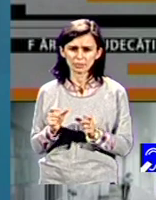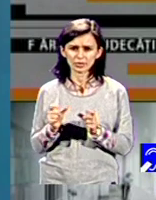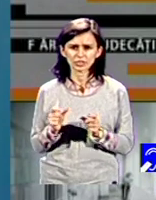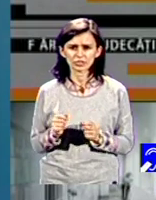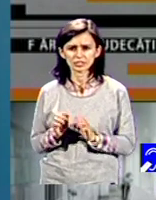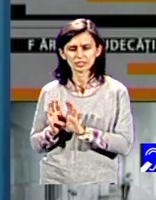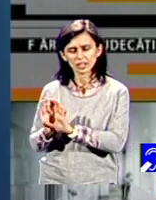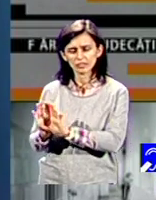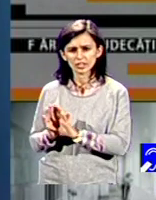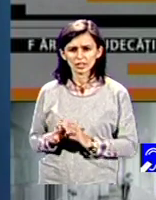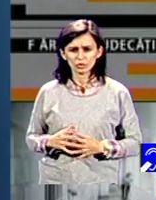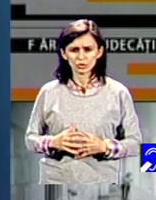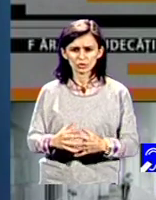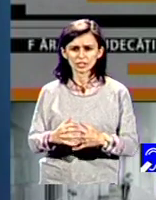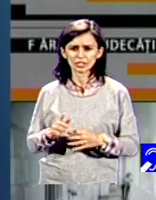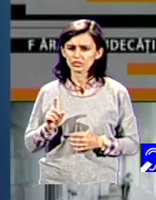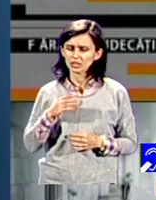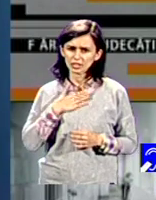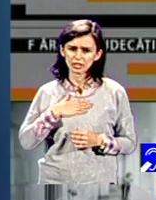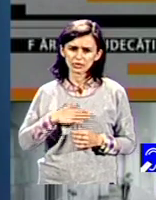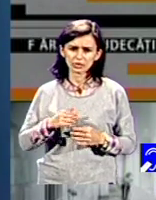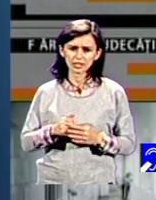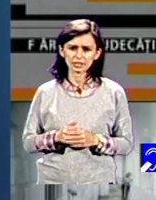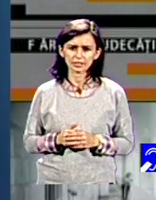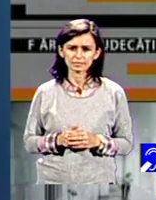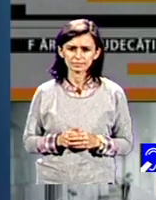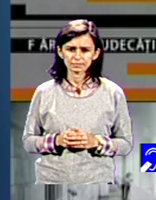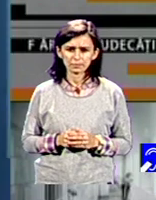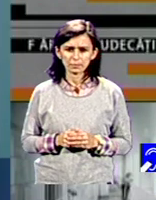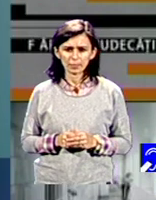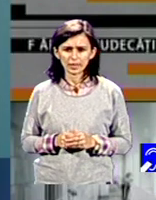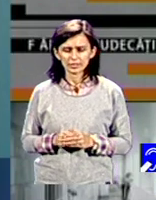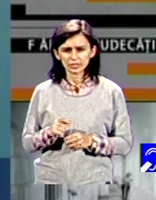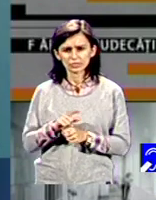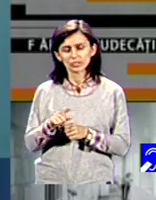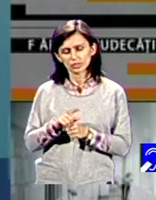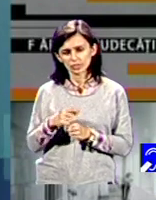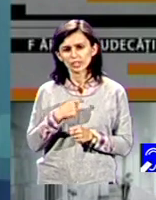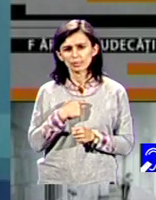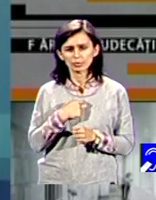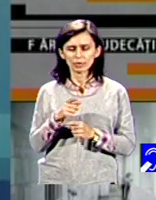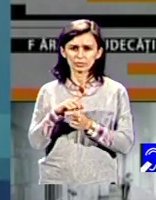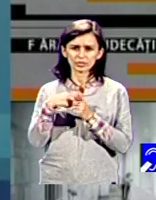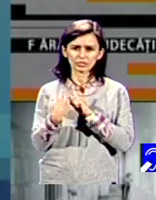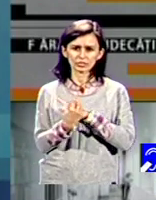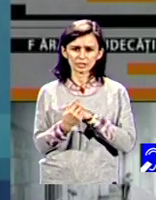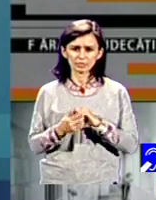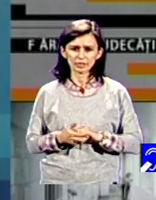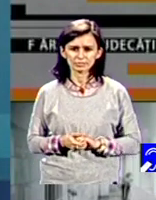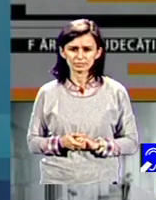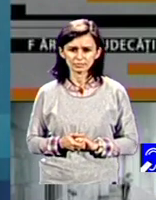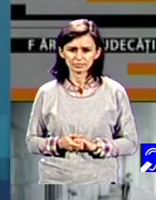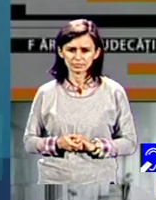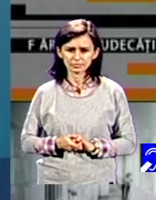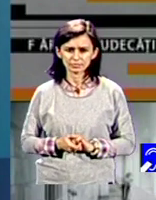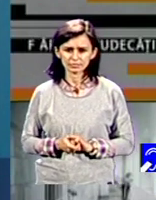Dar acest caz singular creează precedente Dar cum spunea puțin mai devreme lucrurile Probabil că se vor schimba vom vedea mai multe bine nu